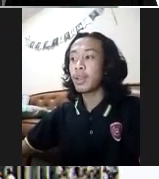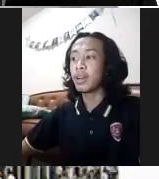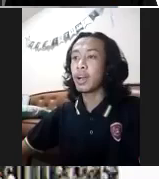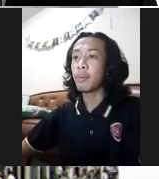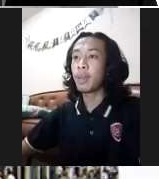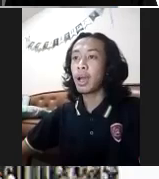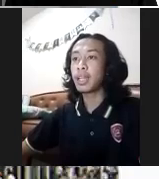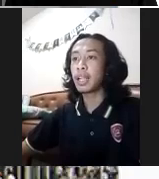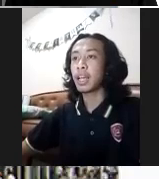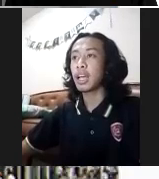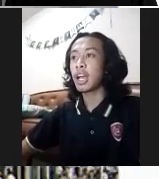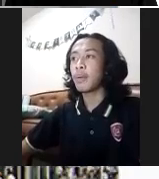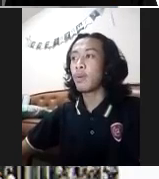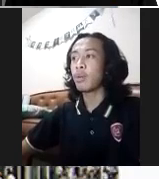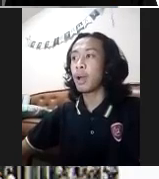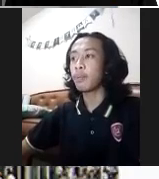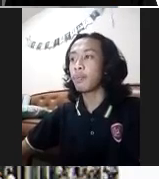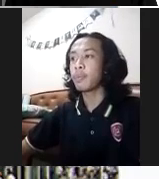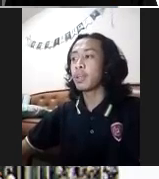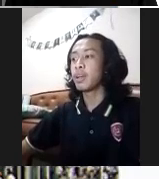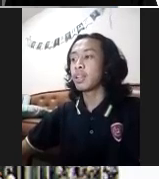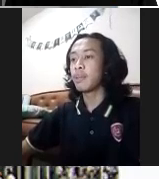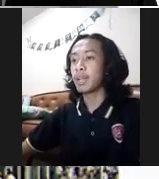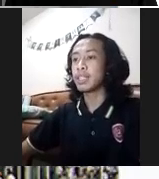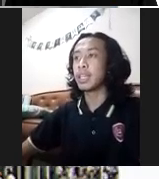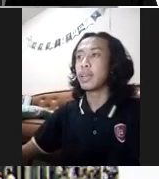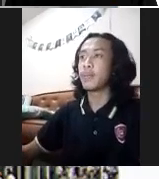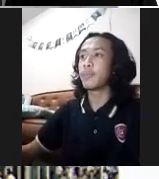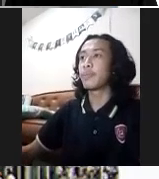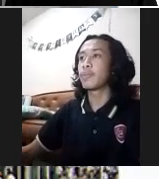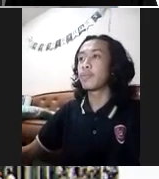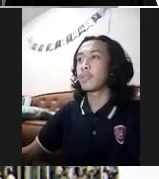presentasi dari saya. Apabila ada salah kata, mohon maaf. Terima kasih.